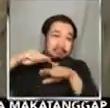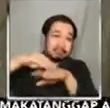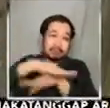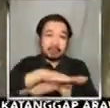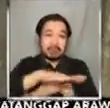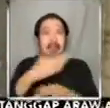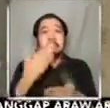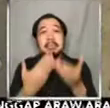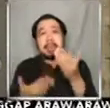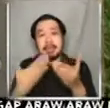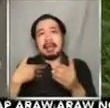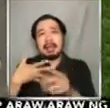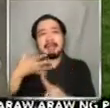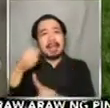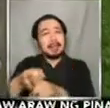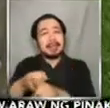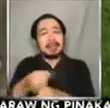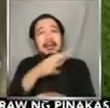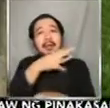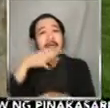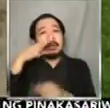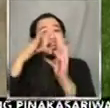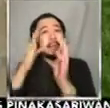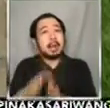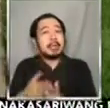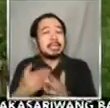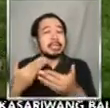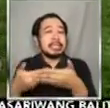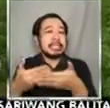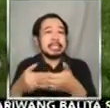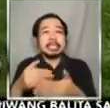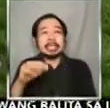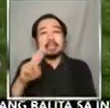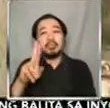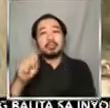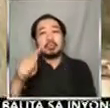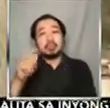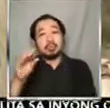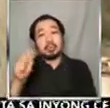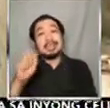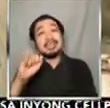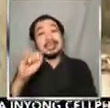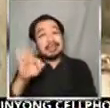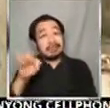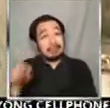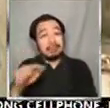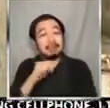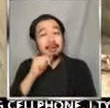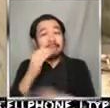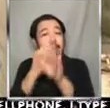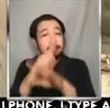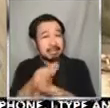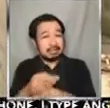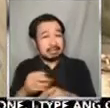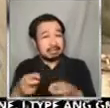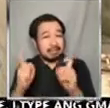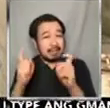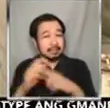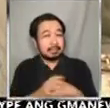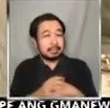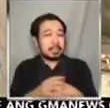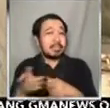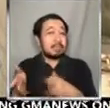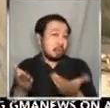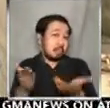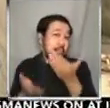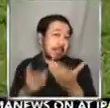daw sa mga magsasaka sa north side ng Bustos Dam kung di agad maayos ang problema. Hindi na rin muna ito todo ang inilalagay